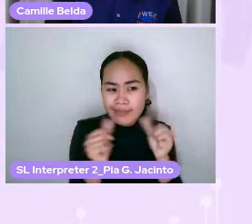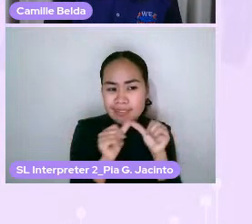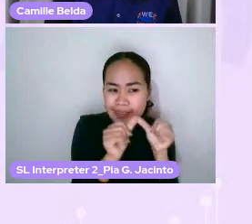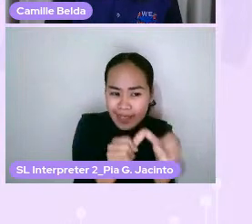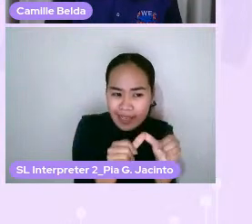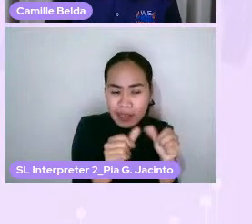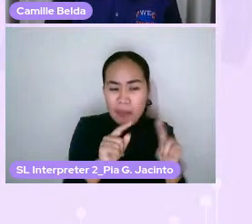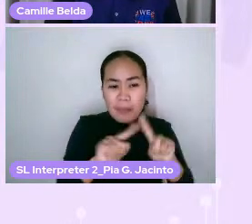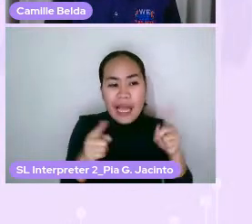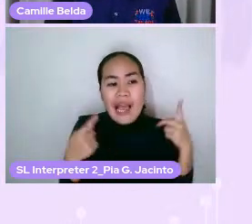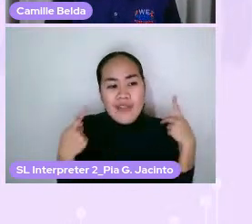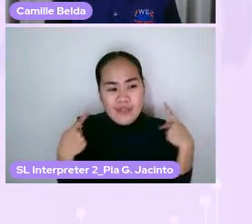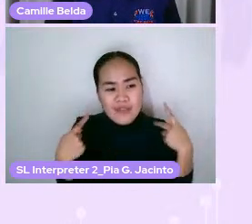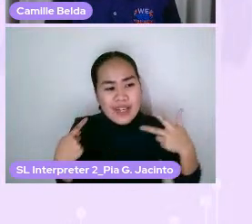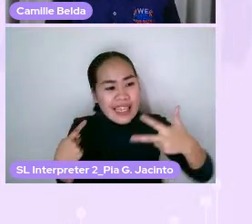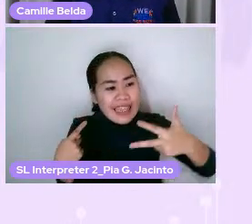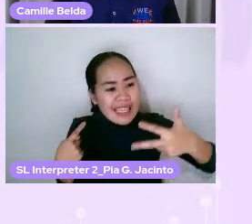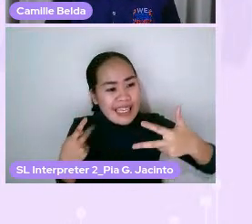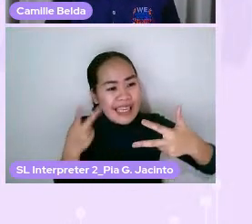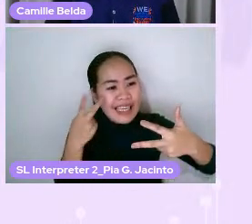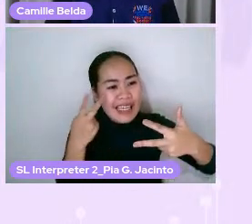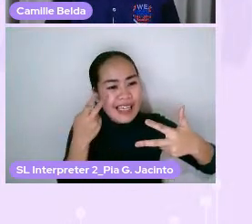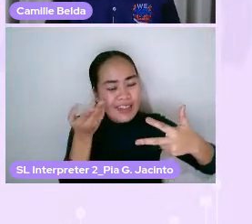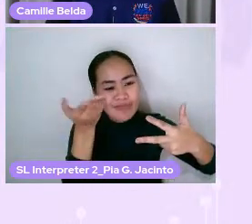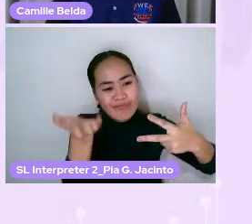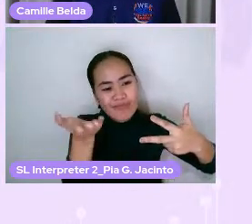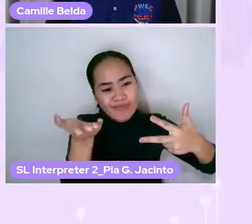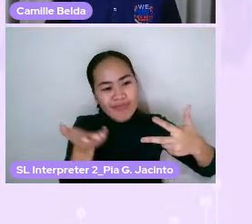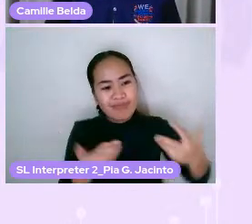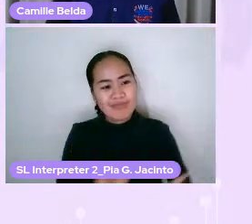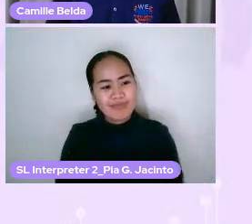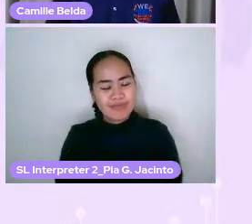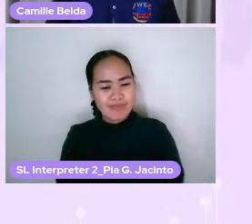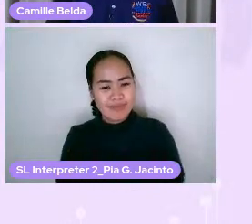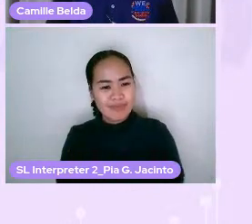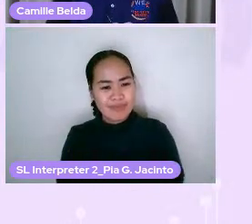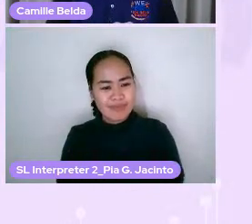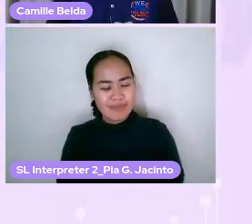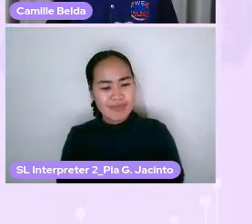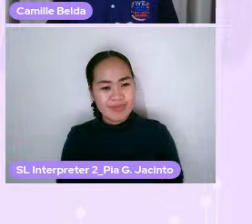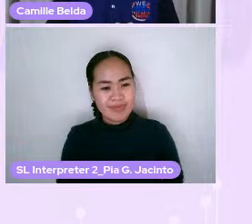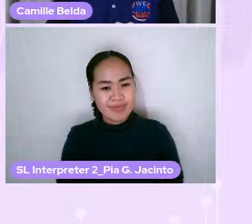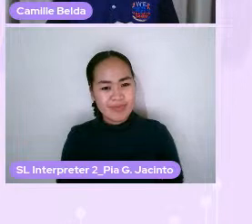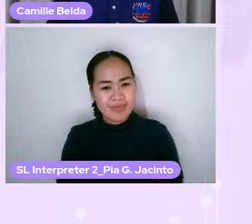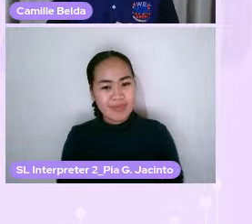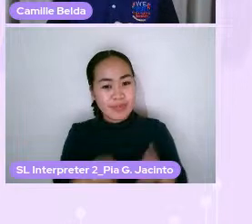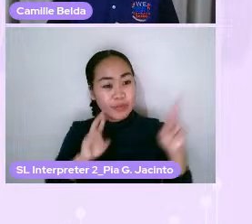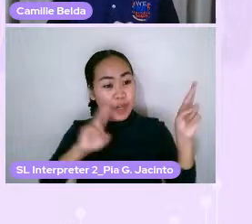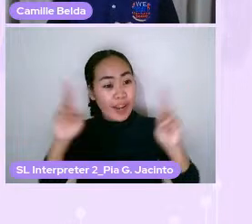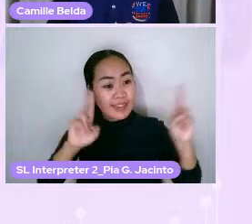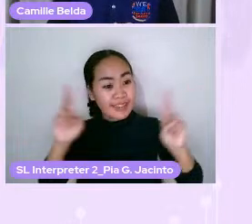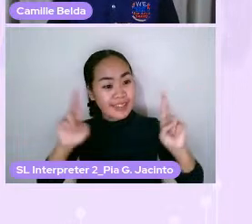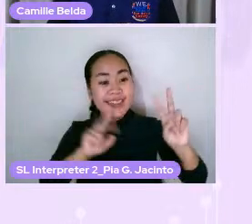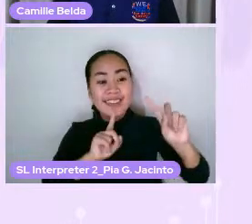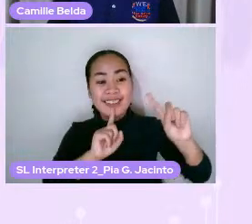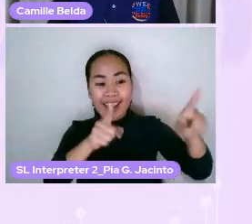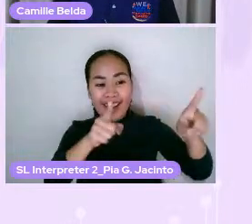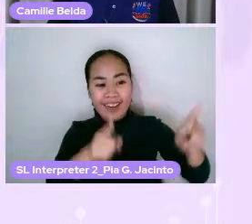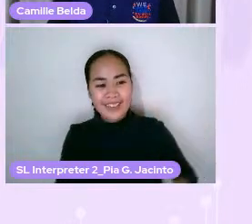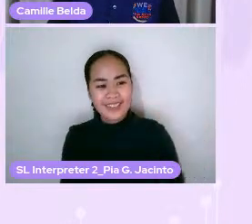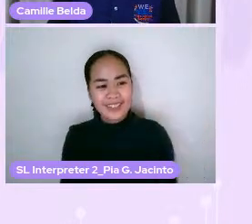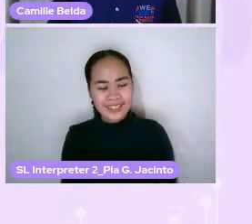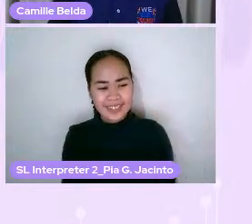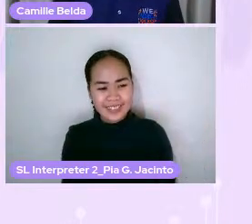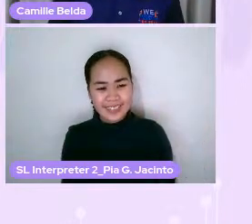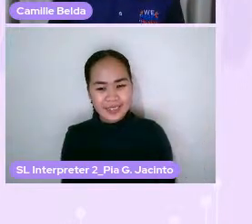tayong tatlong items na makikita sa screen. Marker ready? And go!